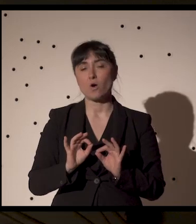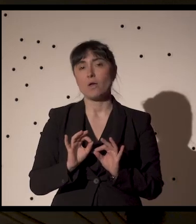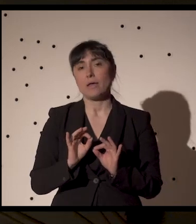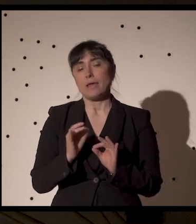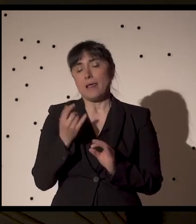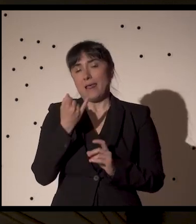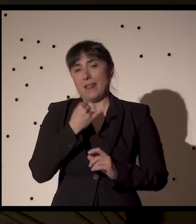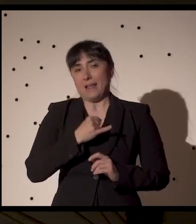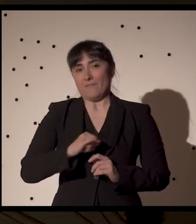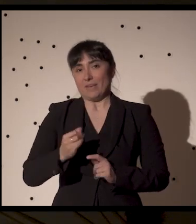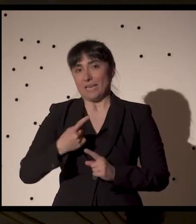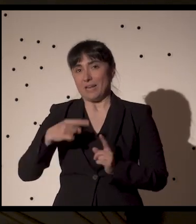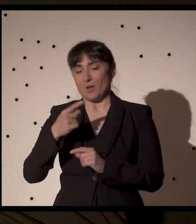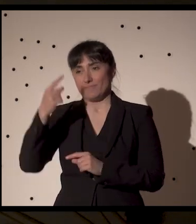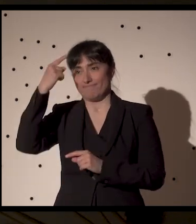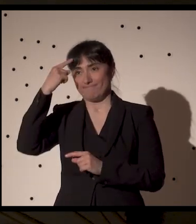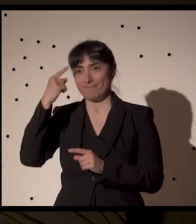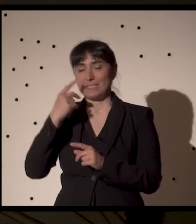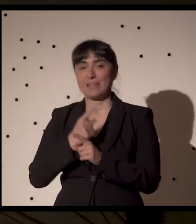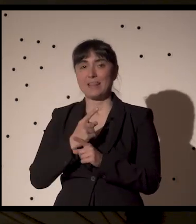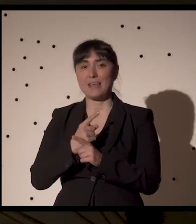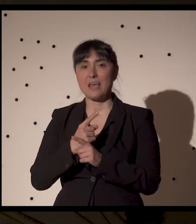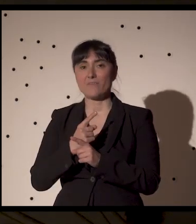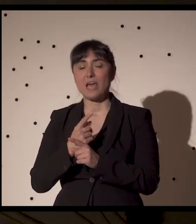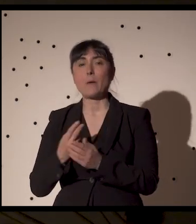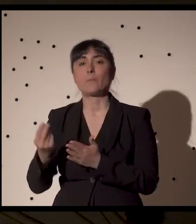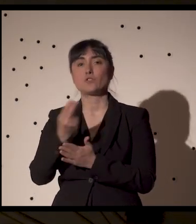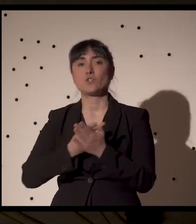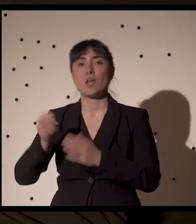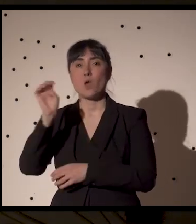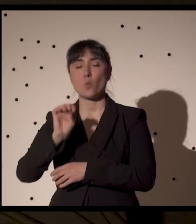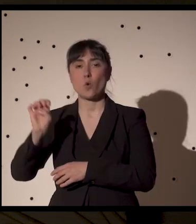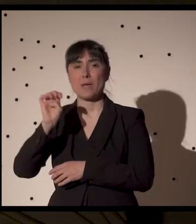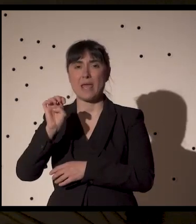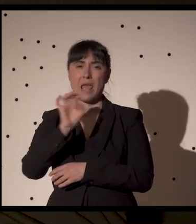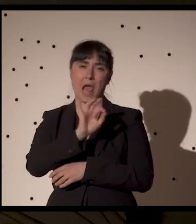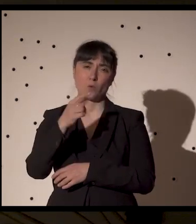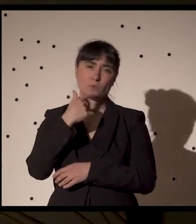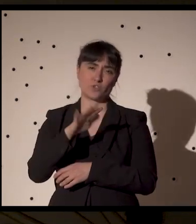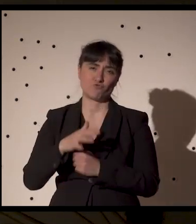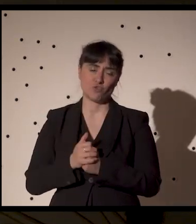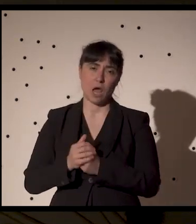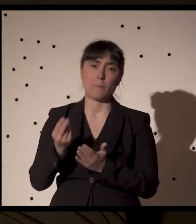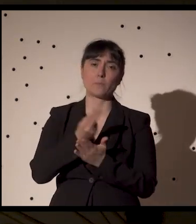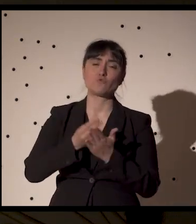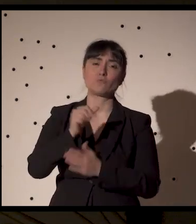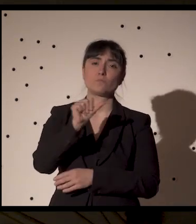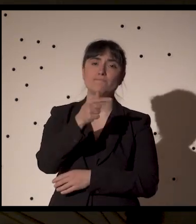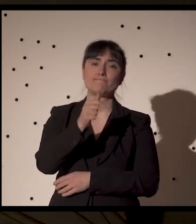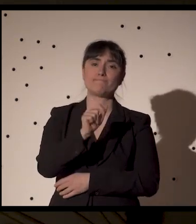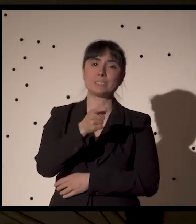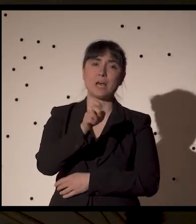delle progettualità europee alcune le abbiamo già menzionate il progetto stagis che riguarda